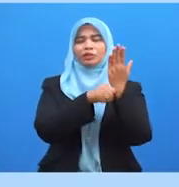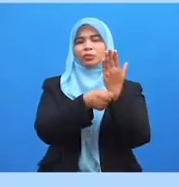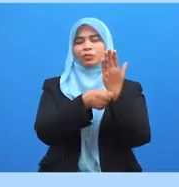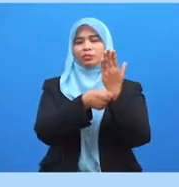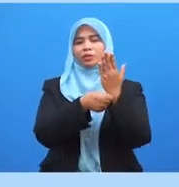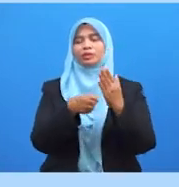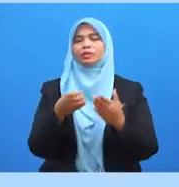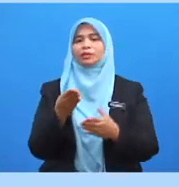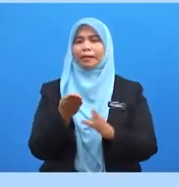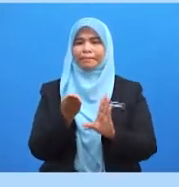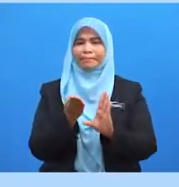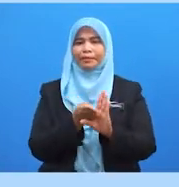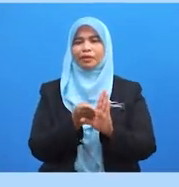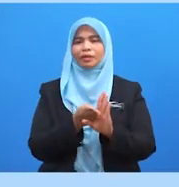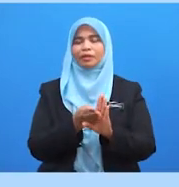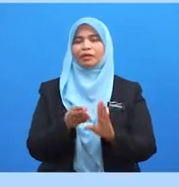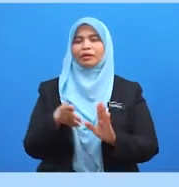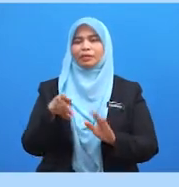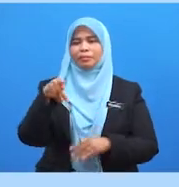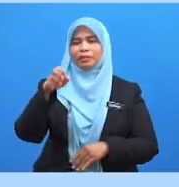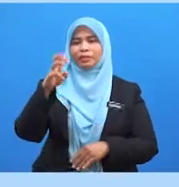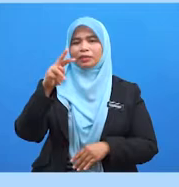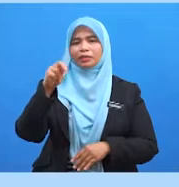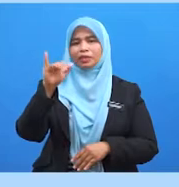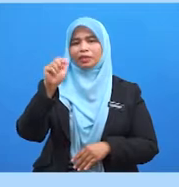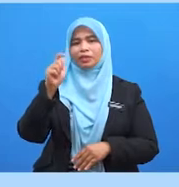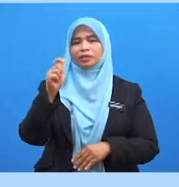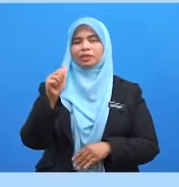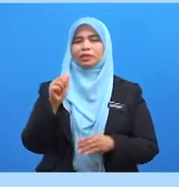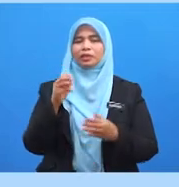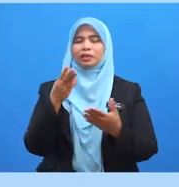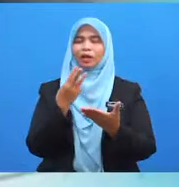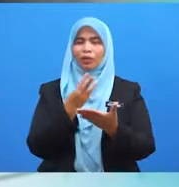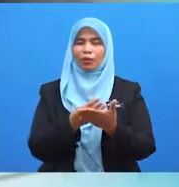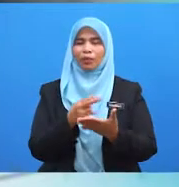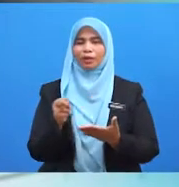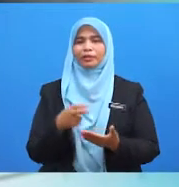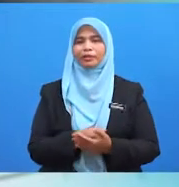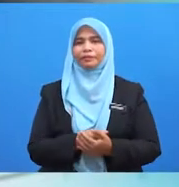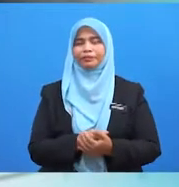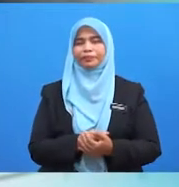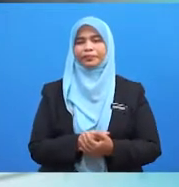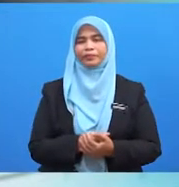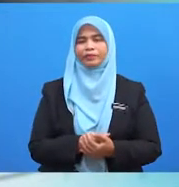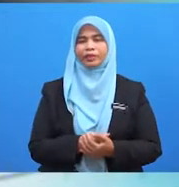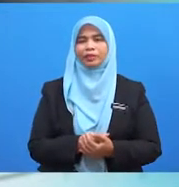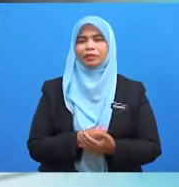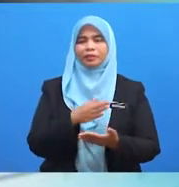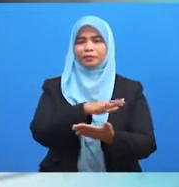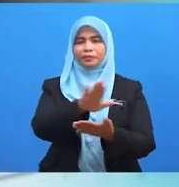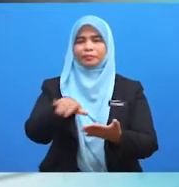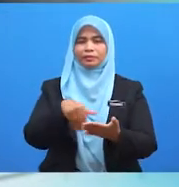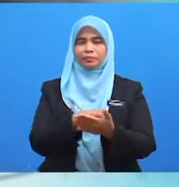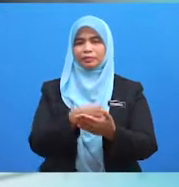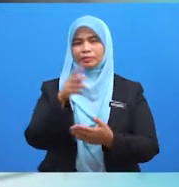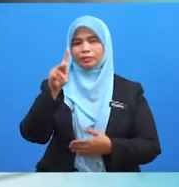sumber pembiayaan, penyata keuangan pro forma. Bagi kos projek, segala kos